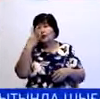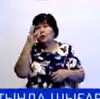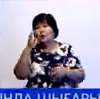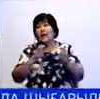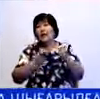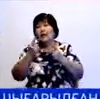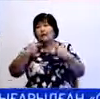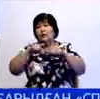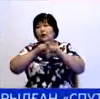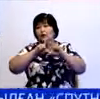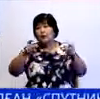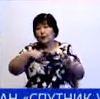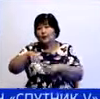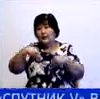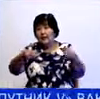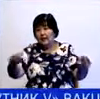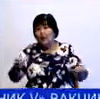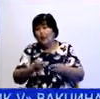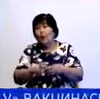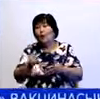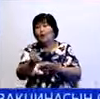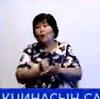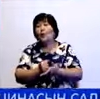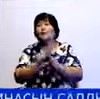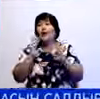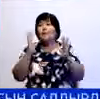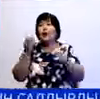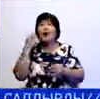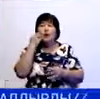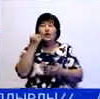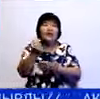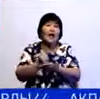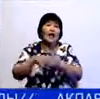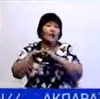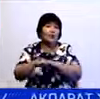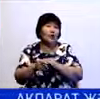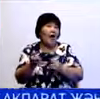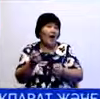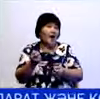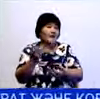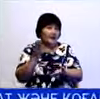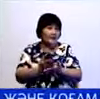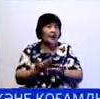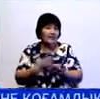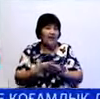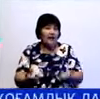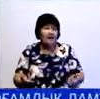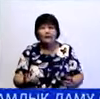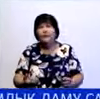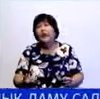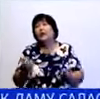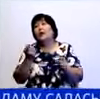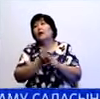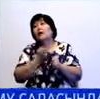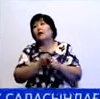кәсіпкерлік субъектісіне үлестірілген. Мұның өзі қорда бау-бақша дақылдарын сақтап тұруға аздық қылған сыңайлы. Картоп қазір